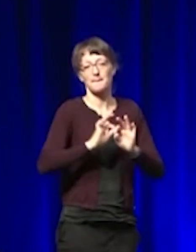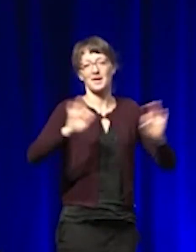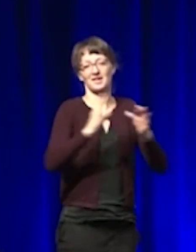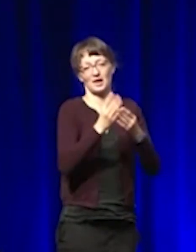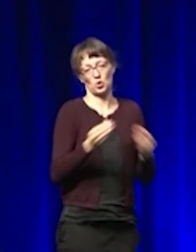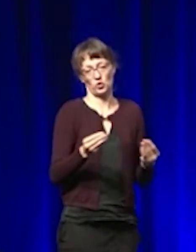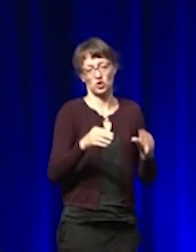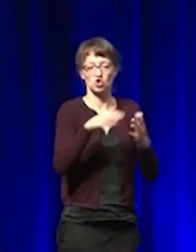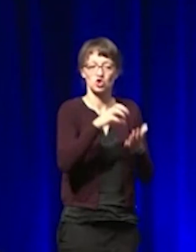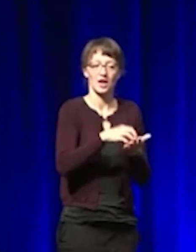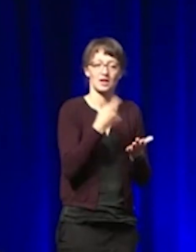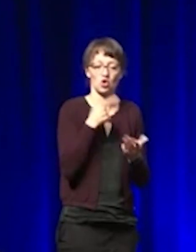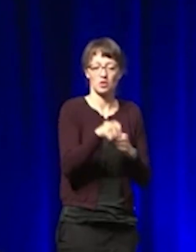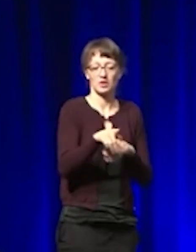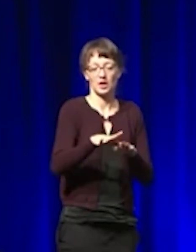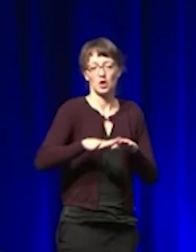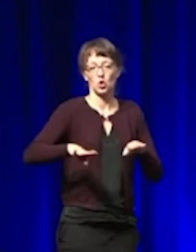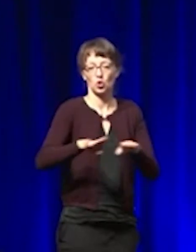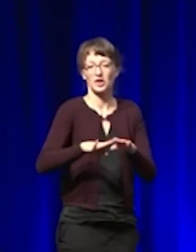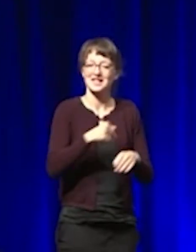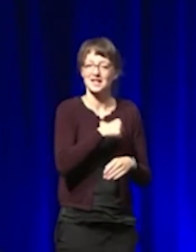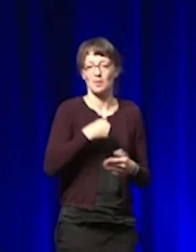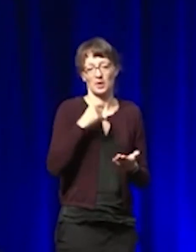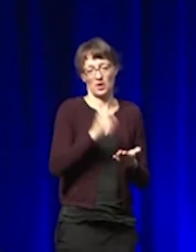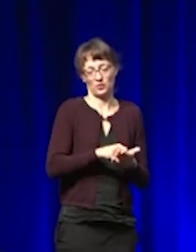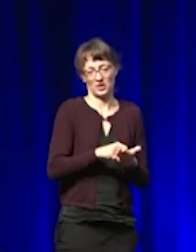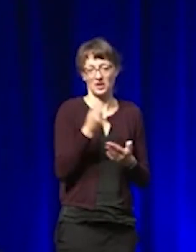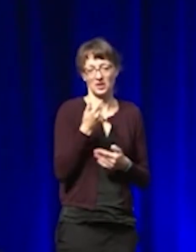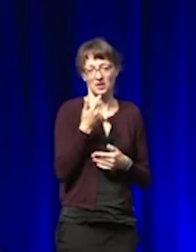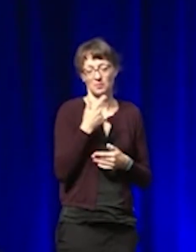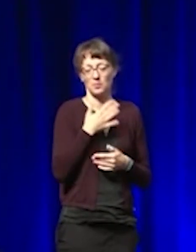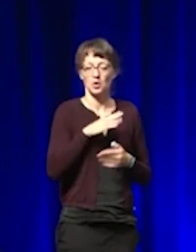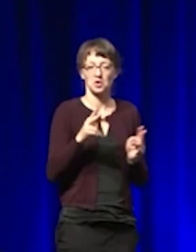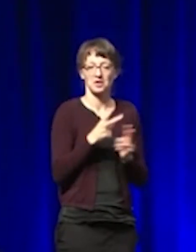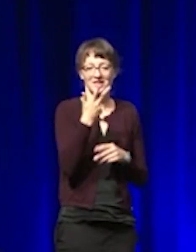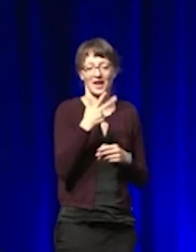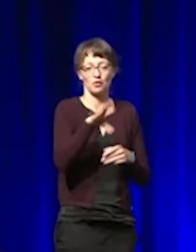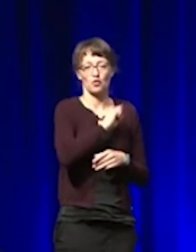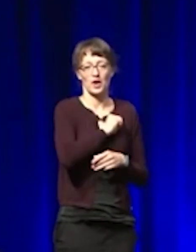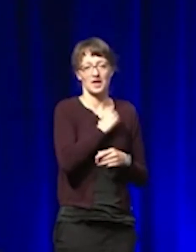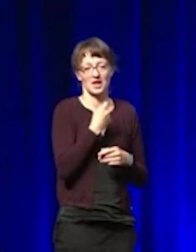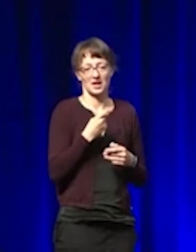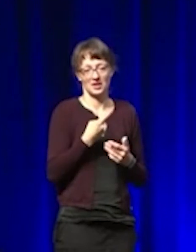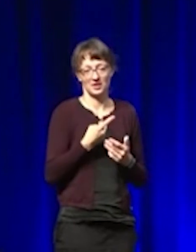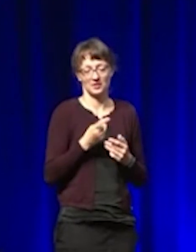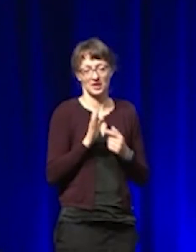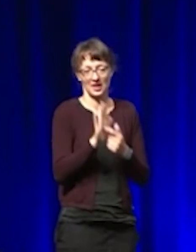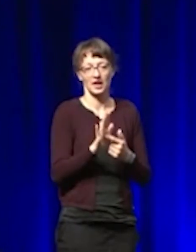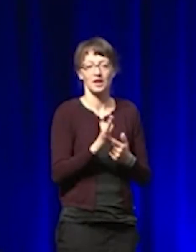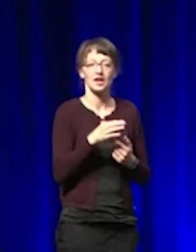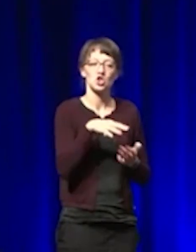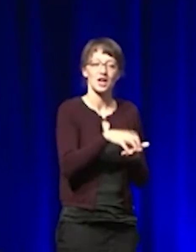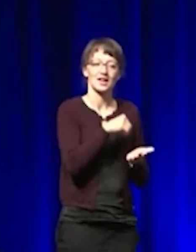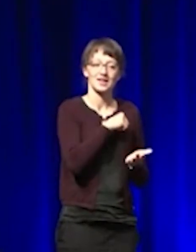selbst kauft. Das hat ein paar Vorteile, drei davon möchte ich kurz nennen. Wenn die Stadt selbst über den Grund und Boden verfügt, kann sie